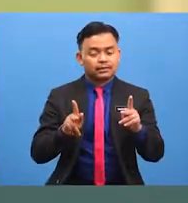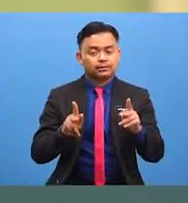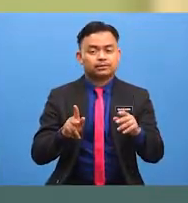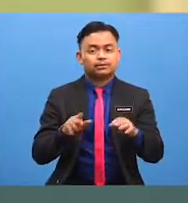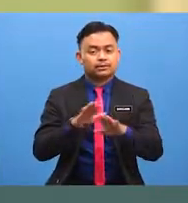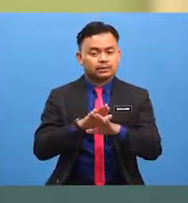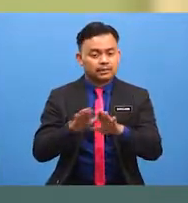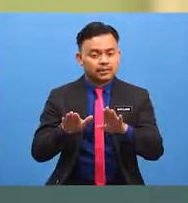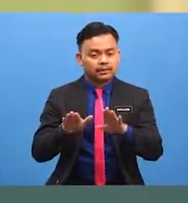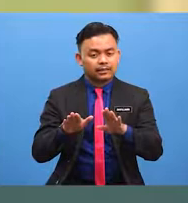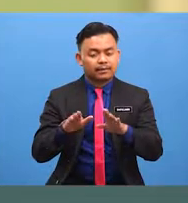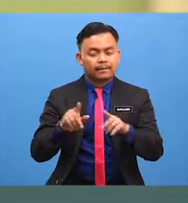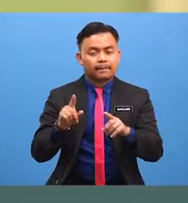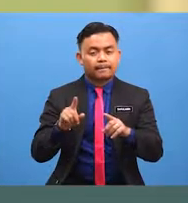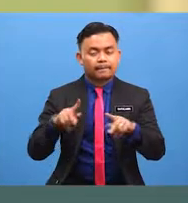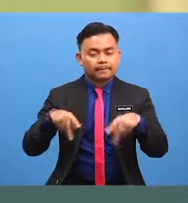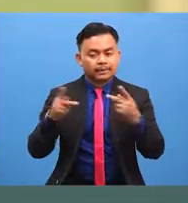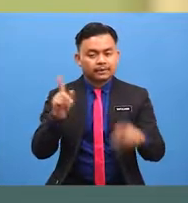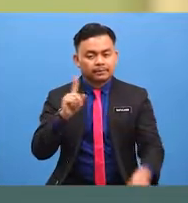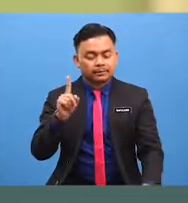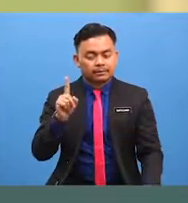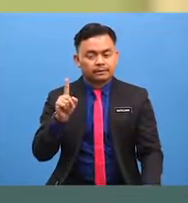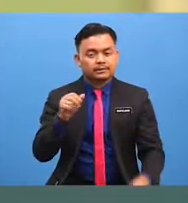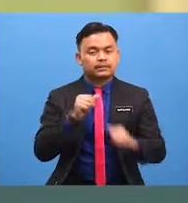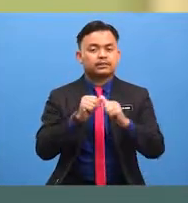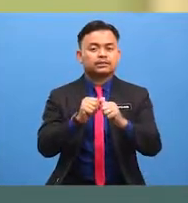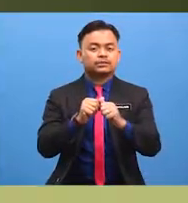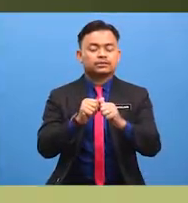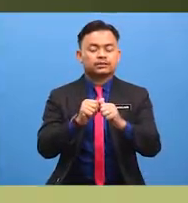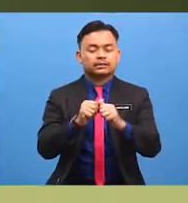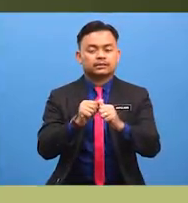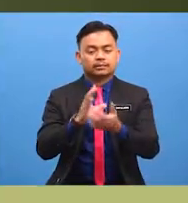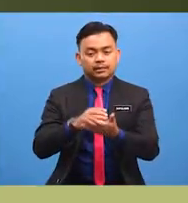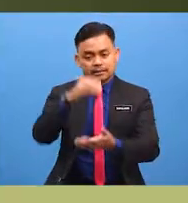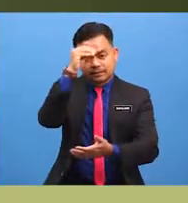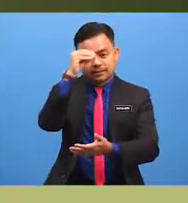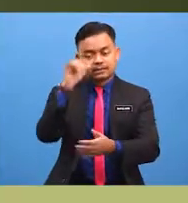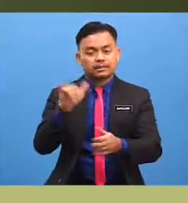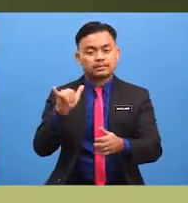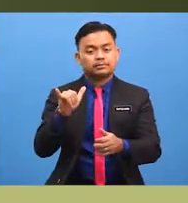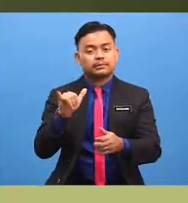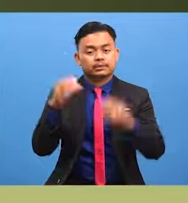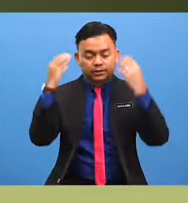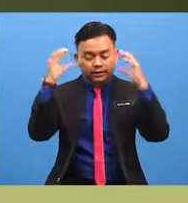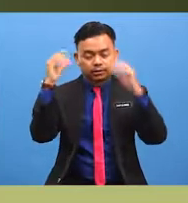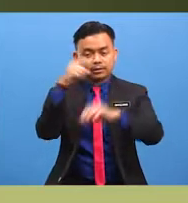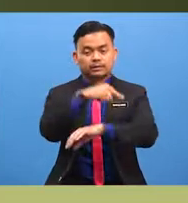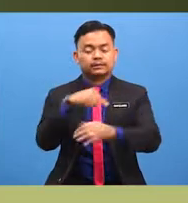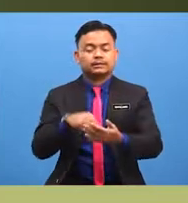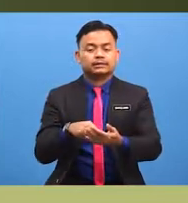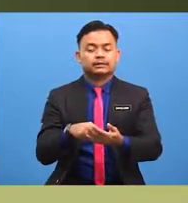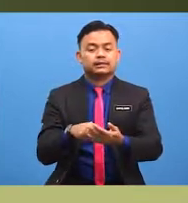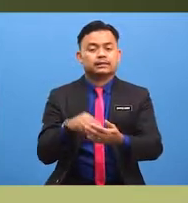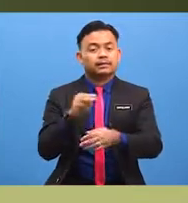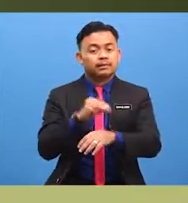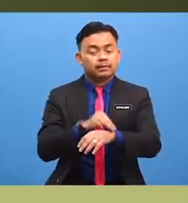jangan berganjak. Ikuti pelajaran bersama cikgu hari ini. Semasa belajar nanti, cikgu minta kamu